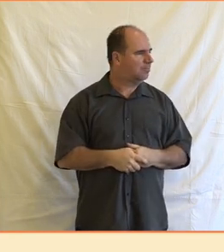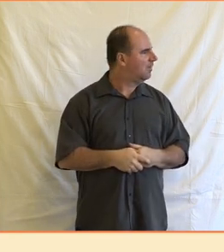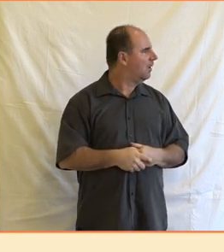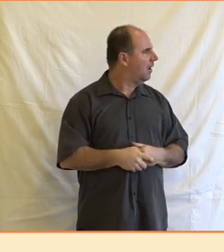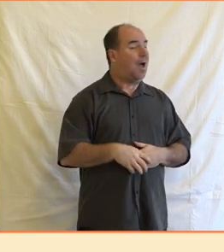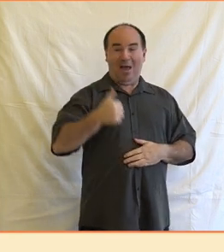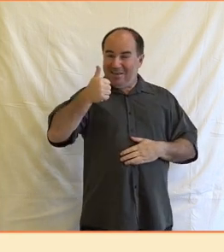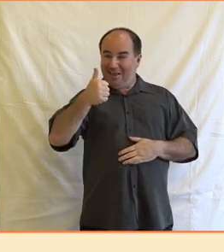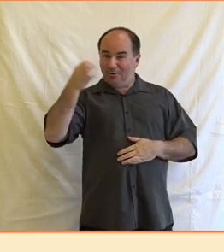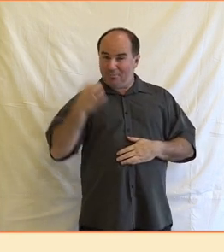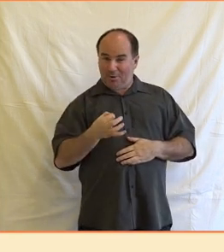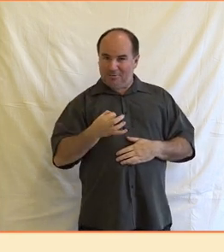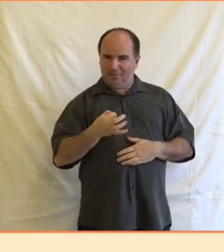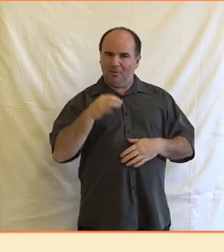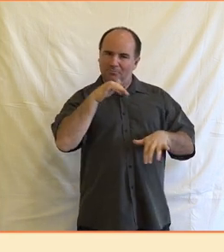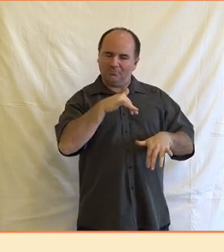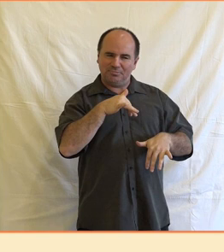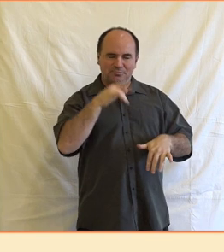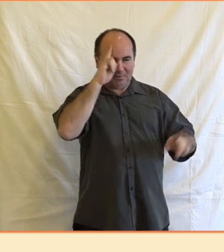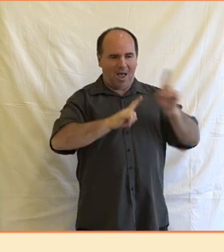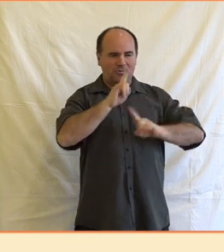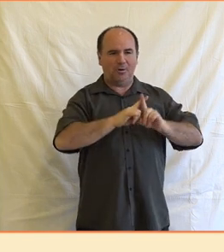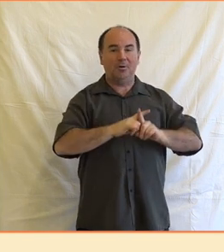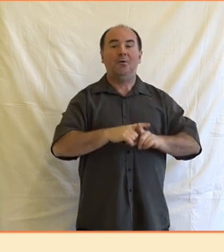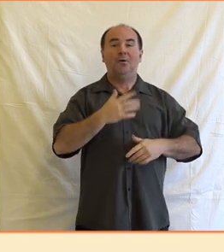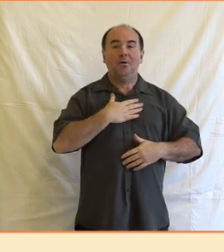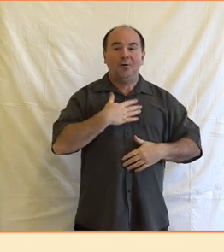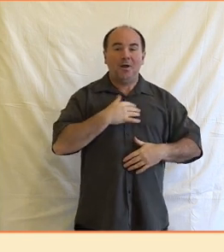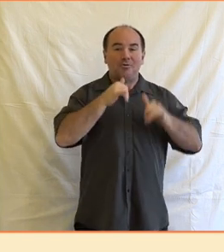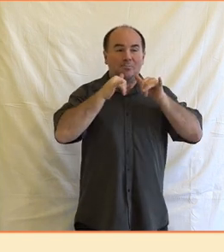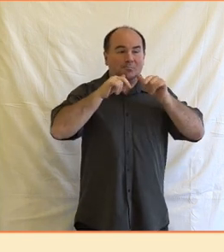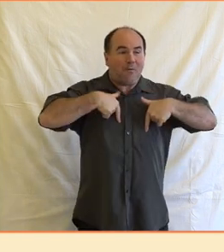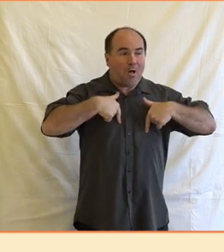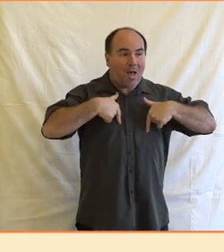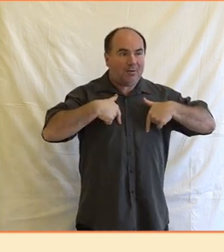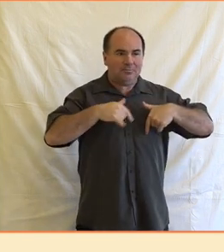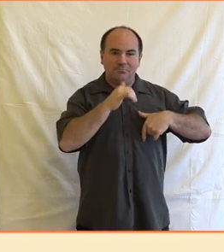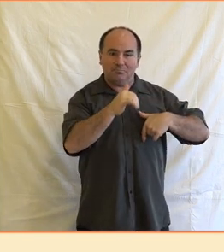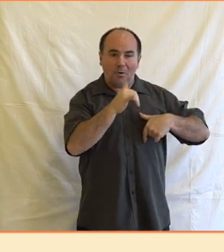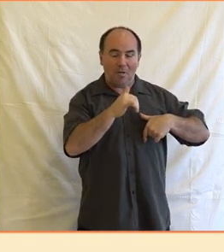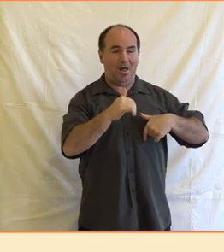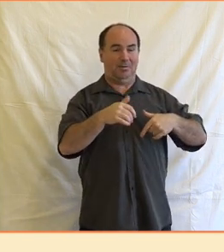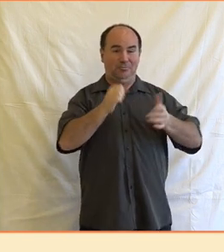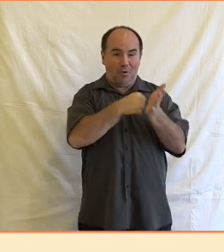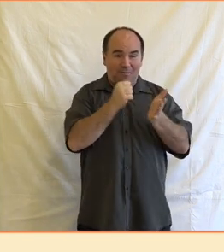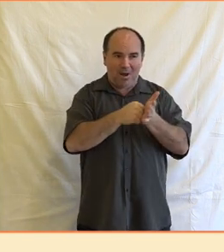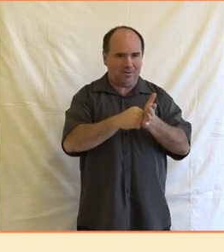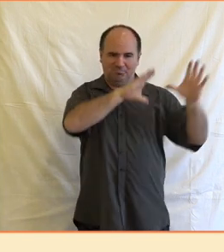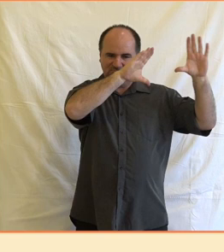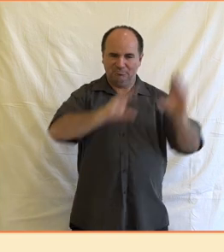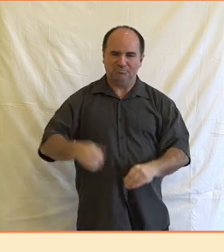tedy žurnalistika, zanikne, nebo ty profese i obslužné vůči žurnalistice, že zaniknou ve